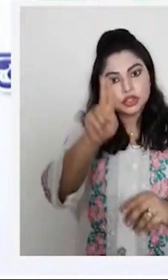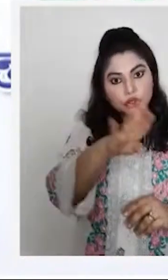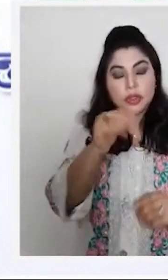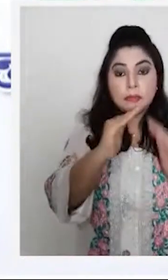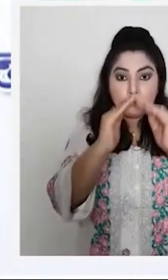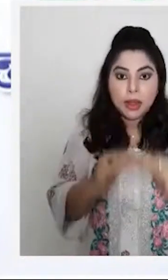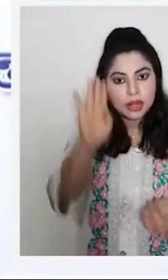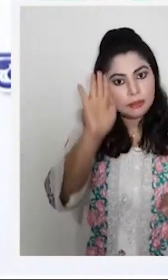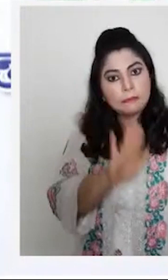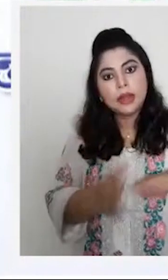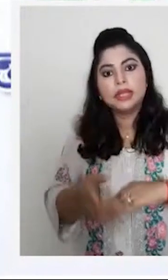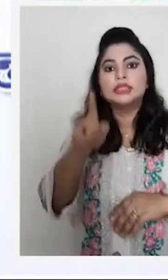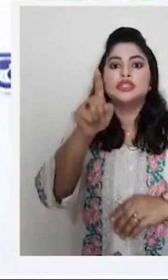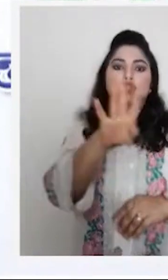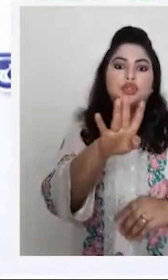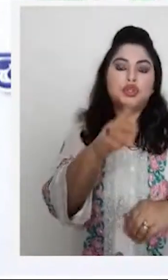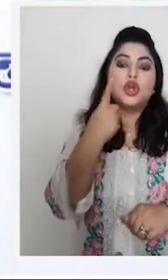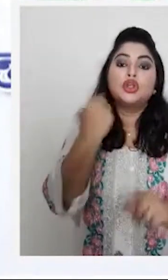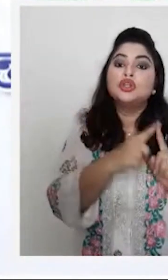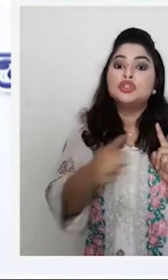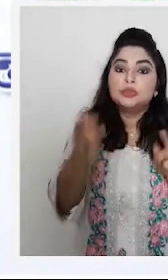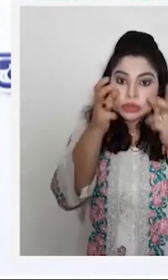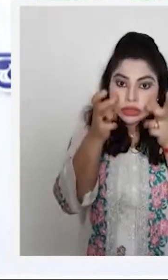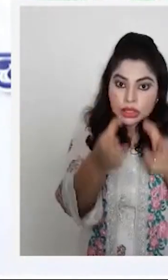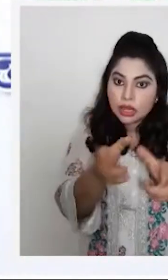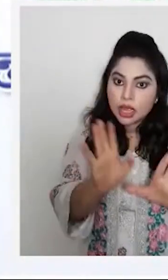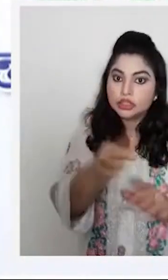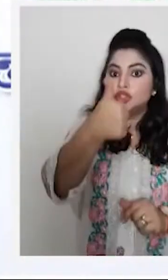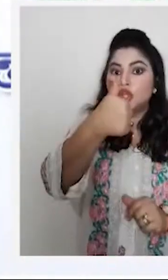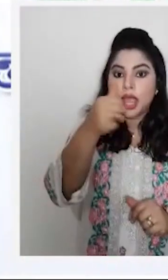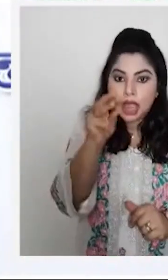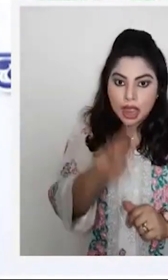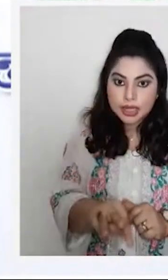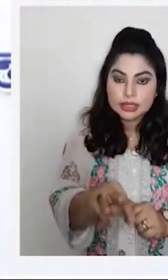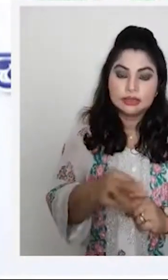হাসপাতালে মৃত্যুবরণ করেছেন 24 জন, বাড়িতে মৃত্যুবরণ করেছেন 14 জন।